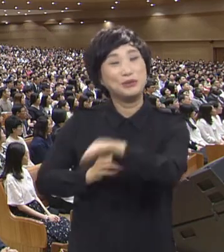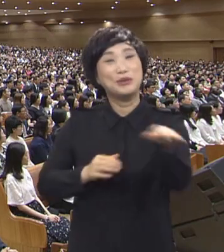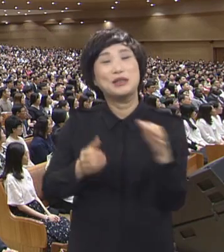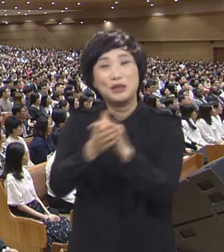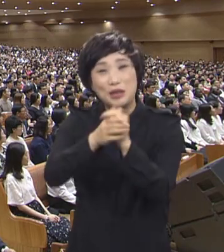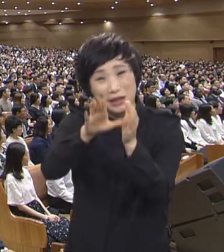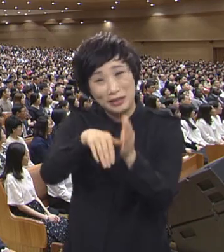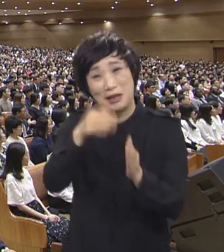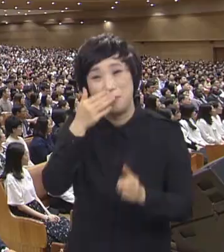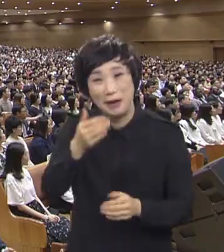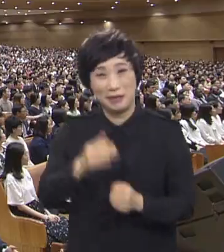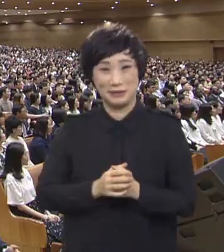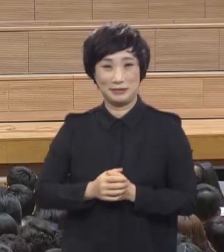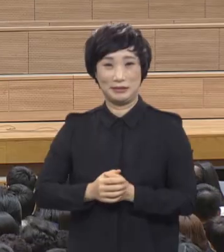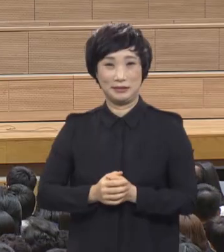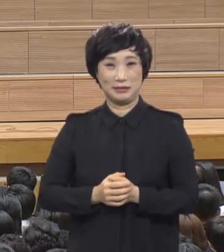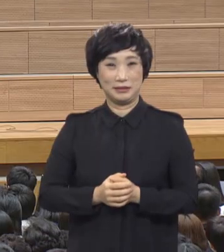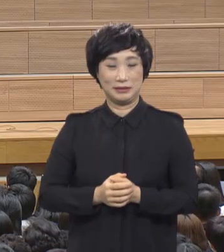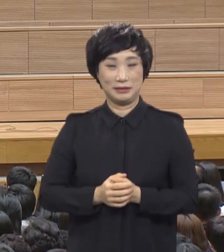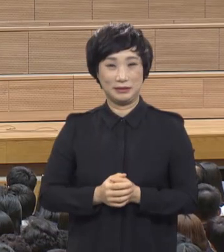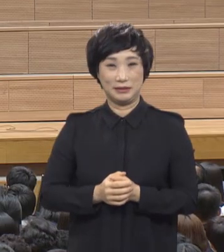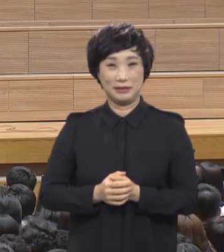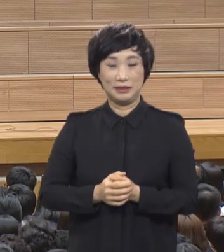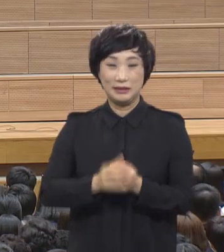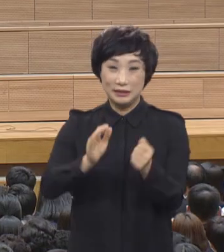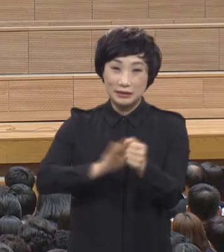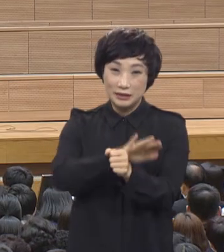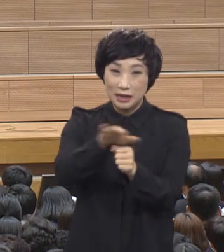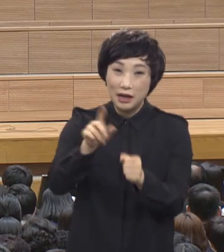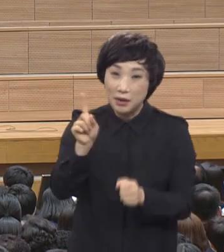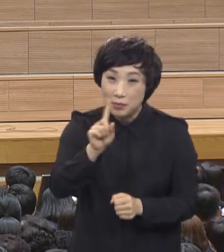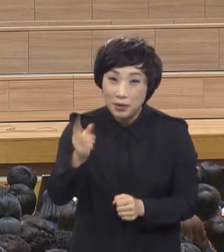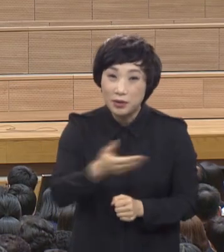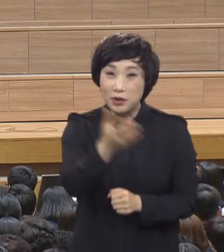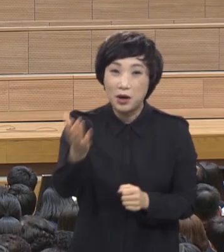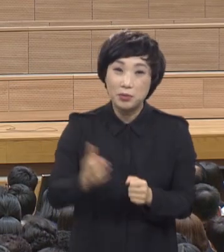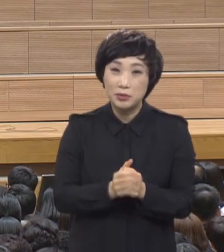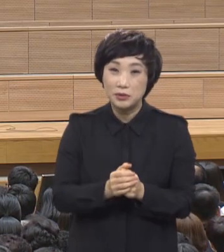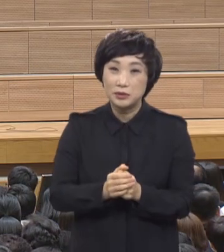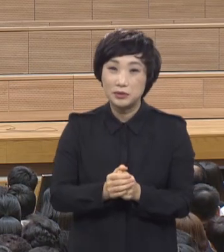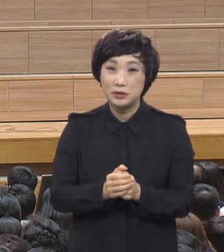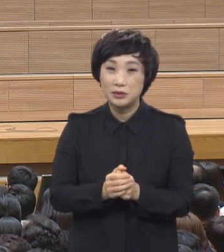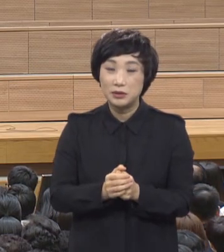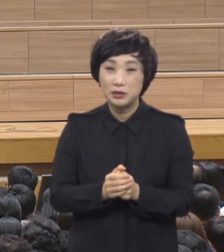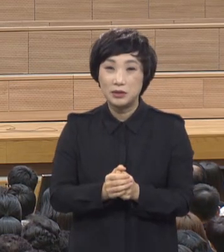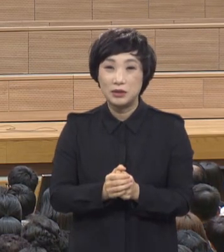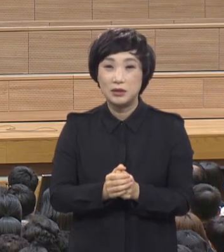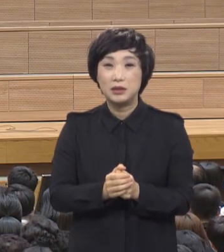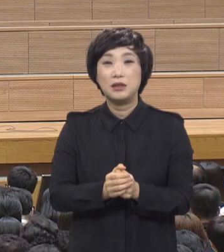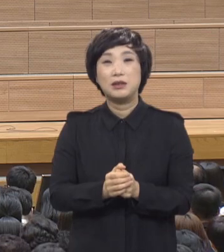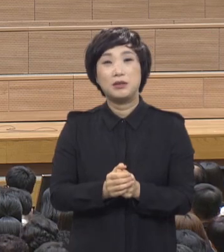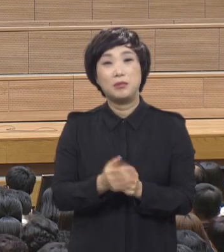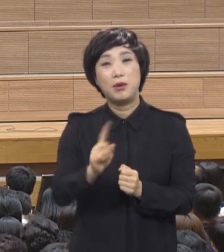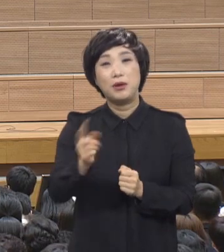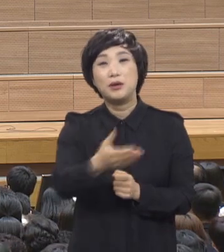가능하대요 사랑은 역 도전받지 않는 것입니다